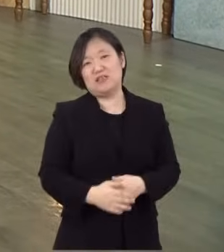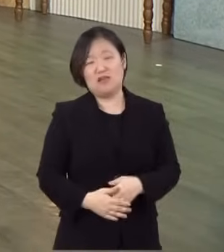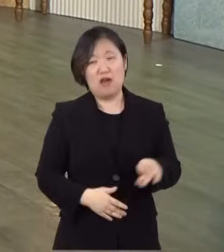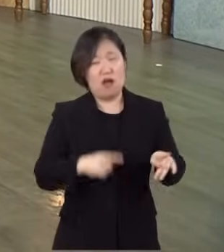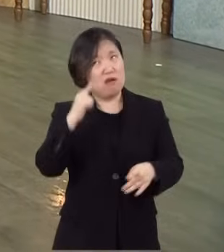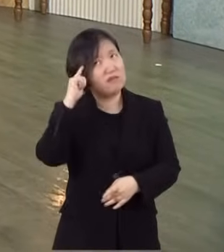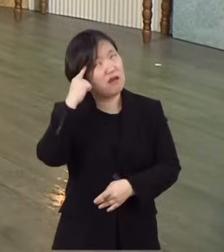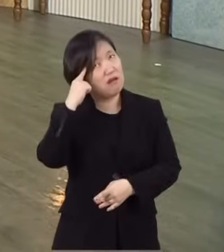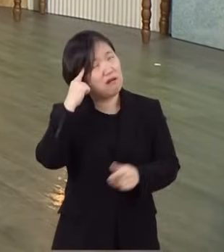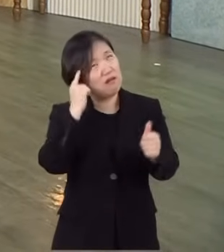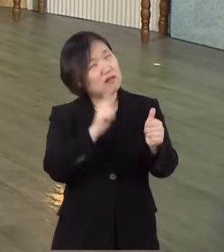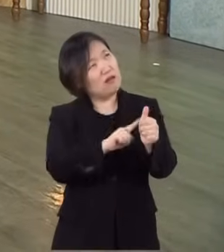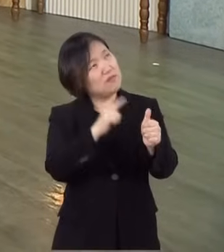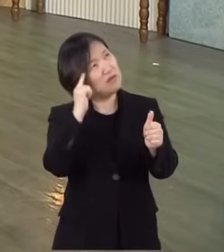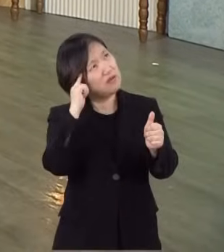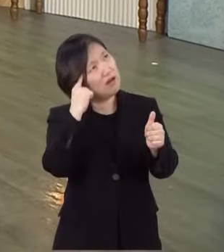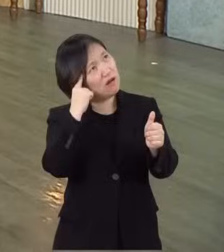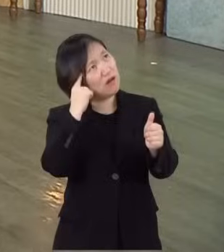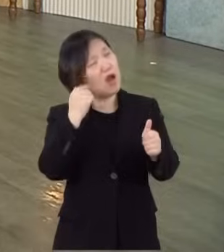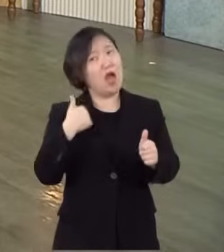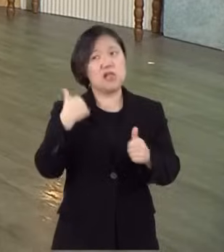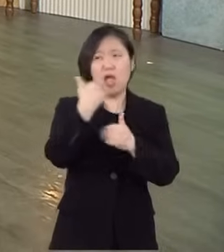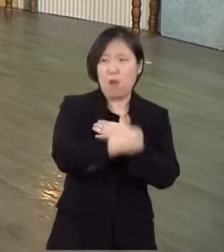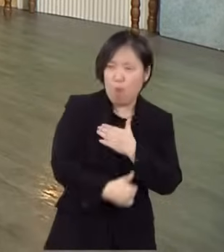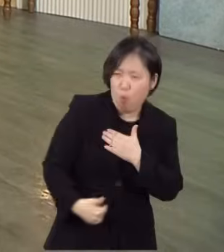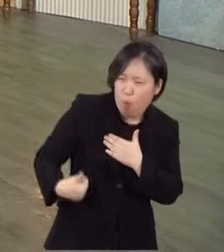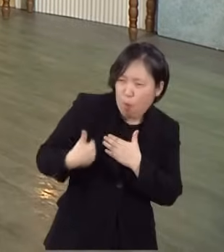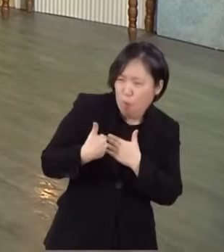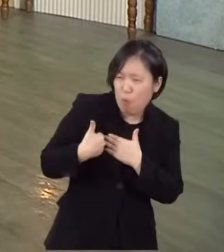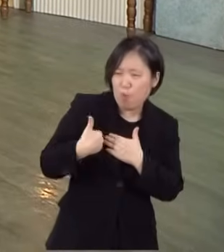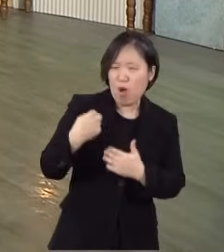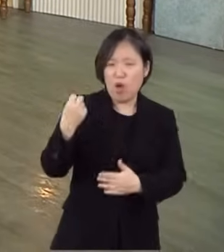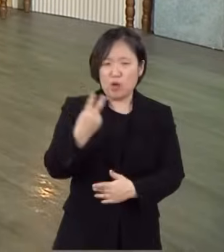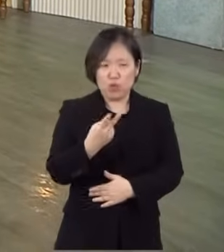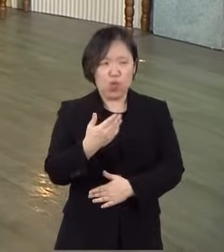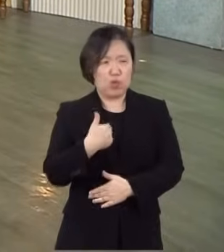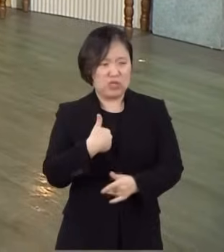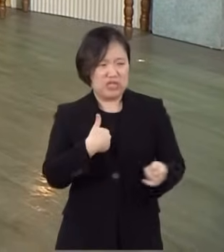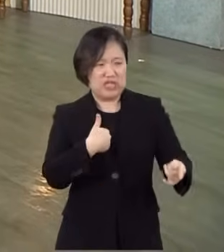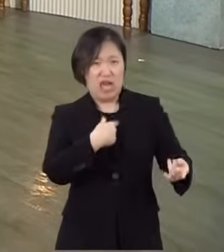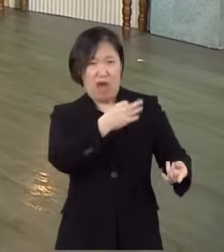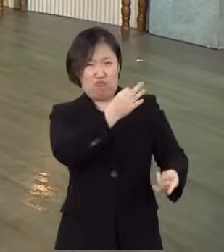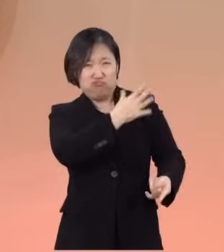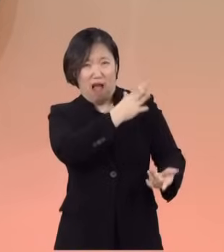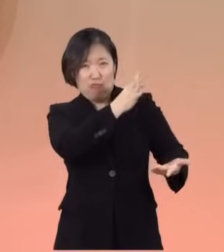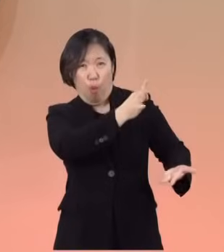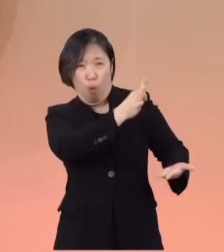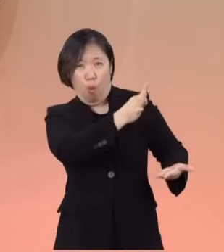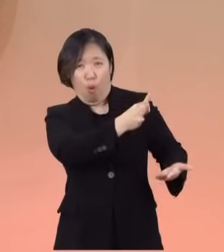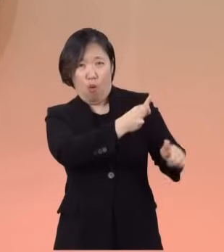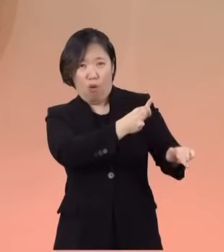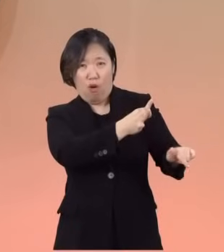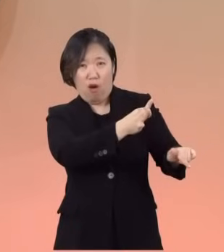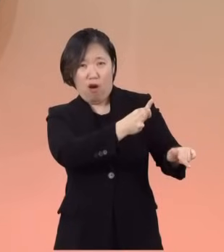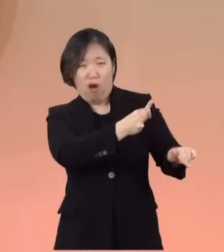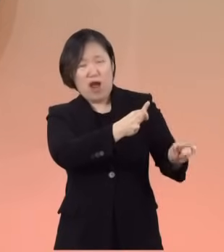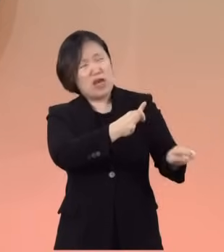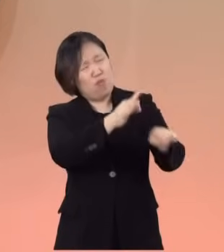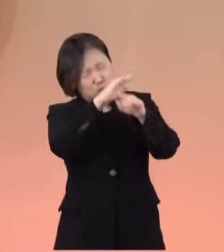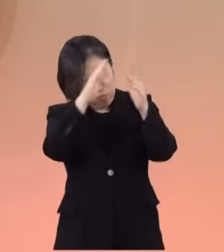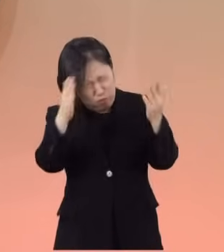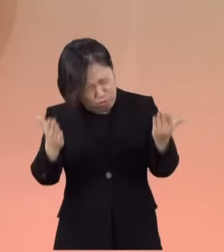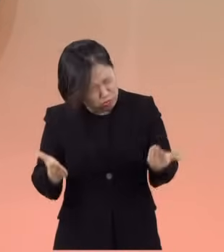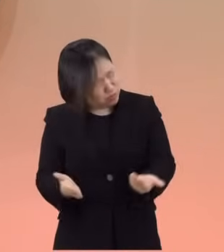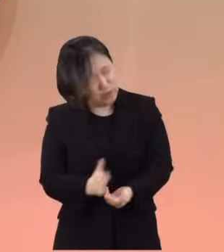나의 몸뚱아리를 포함해 내가 가지고 있는이 모든 재산도 결국은 다